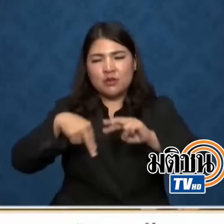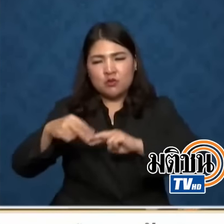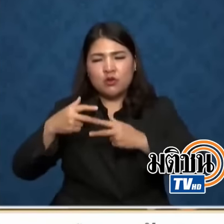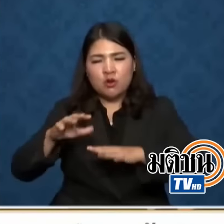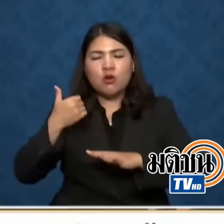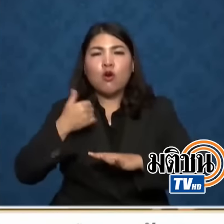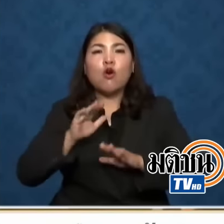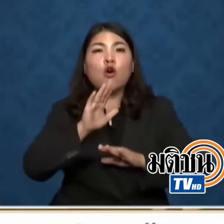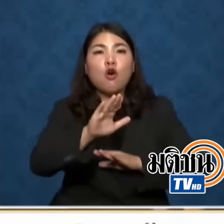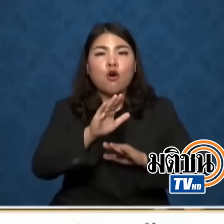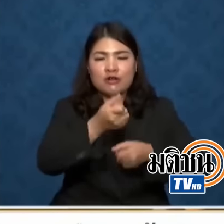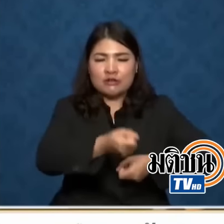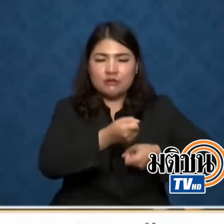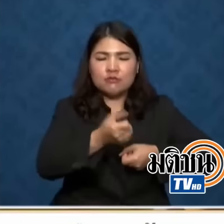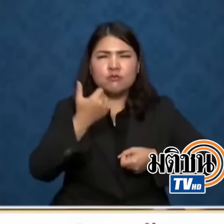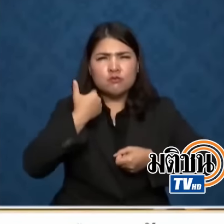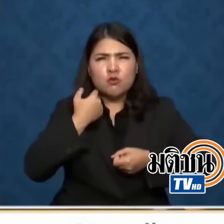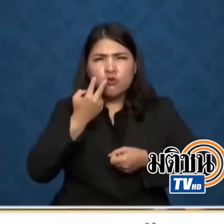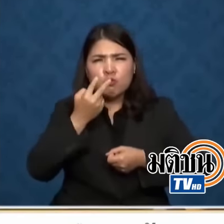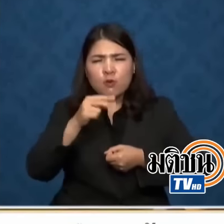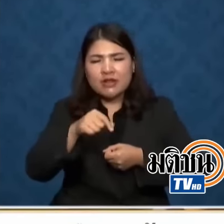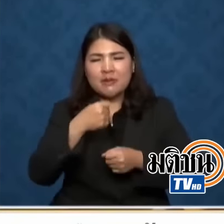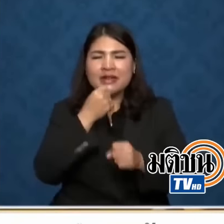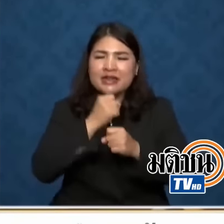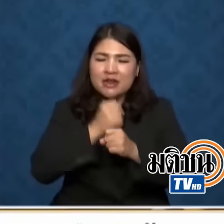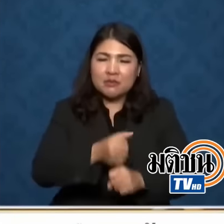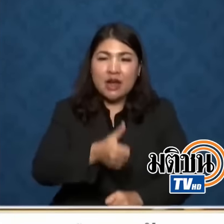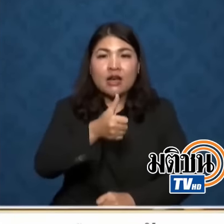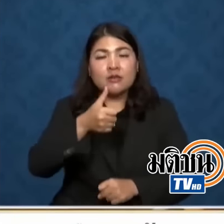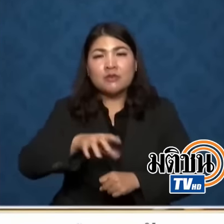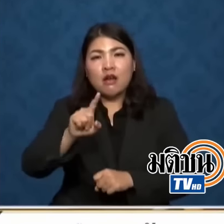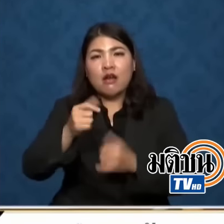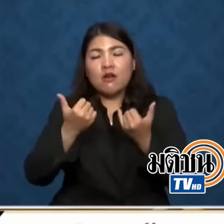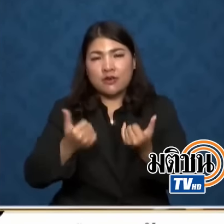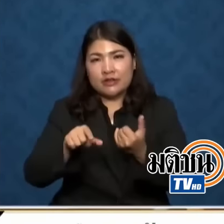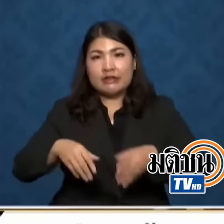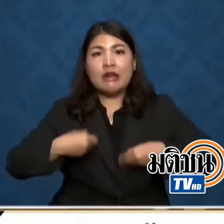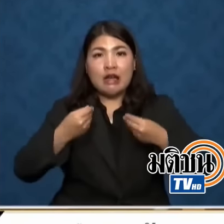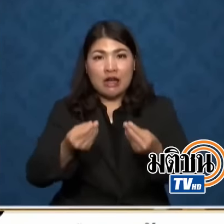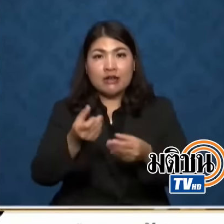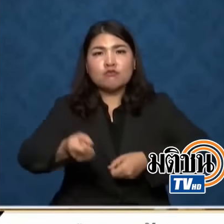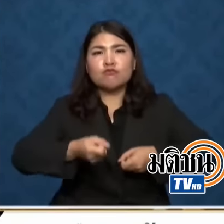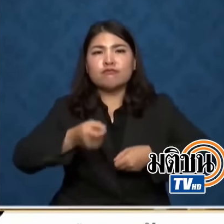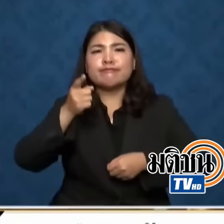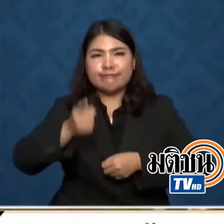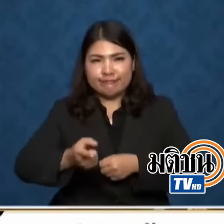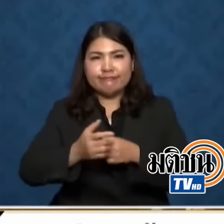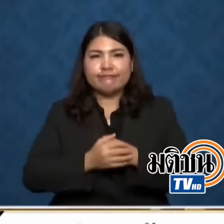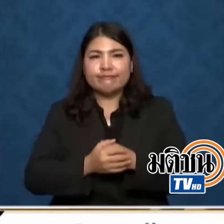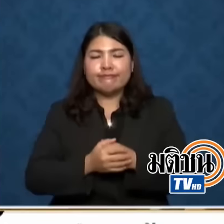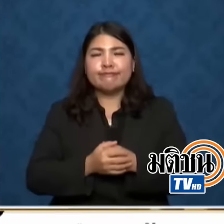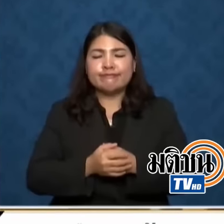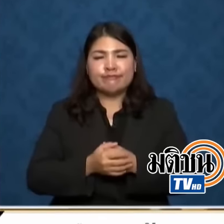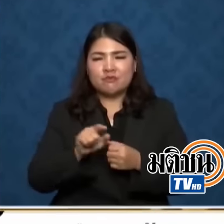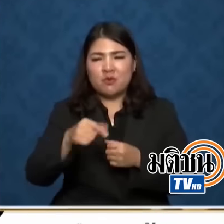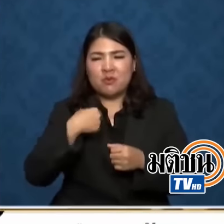ญหาในเรื่องของการ tracking ว่าสามารถที่จะ track ได้ไหมว่าตรงนี้มันให้ไปกับเกษตรกรจริงๆโดยที่ไม่ได้มีการรั่วไหลไป